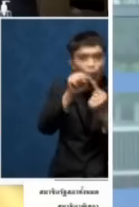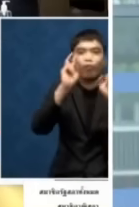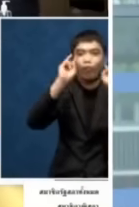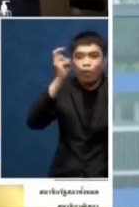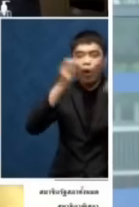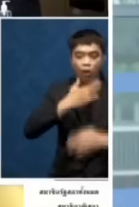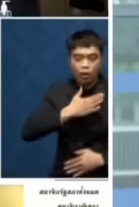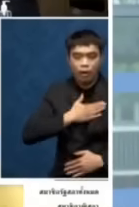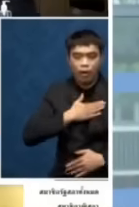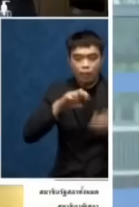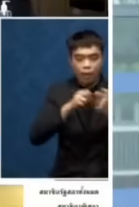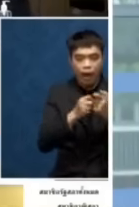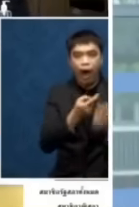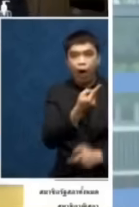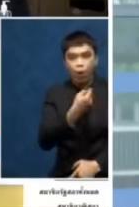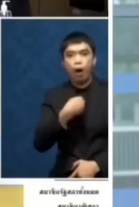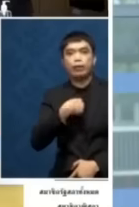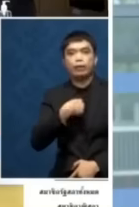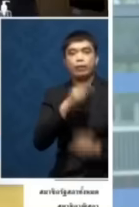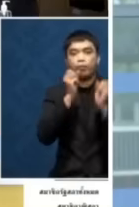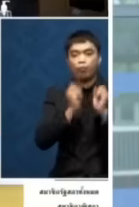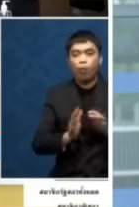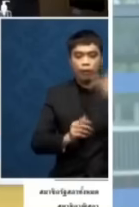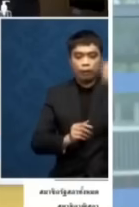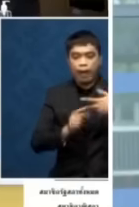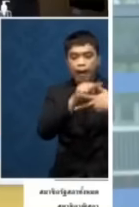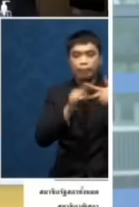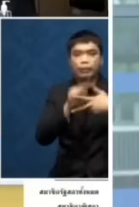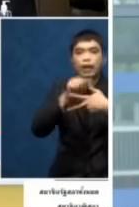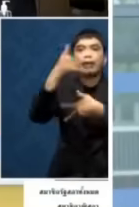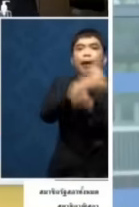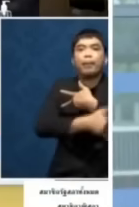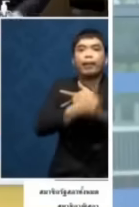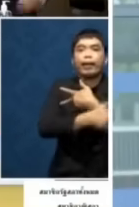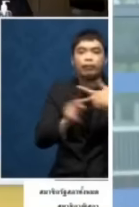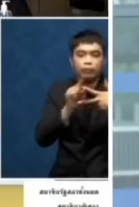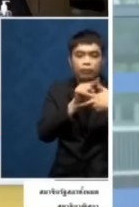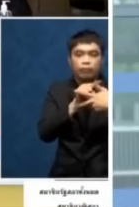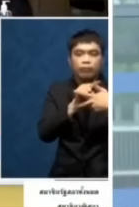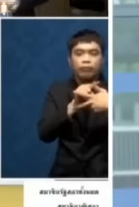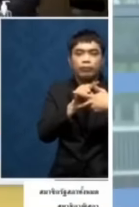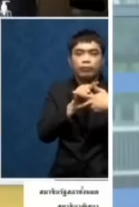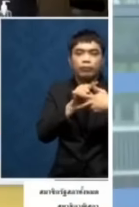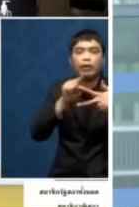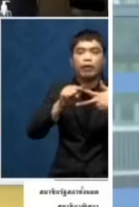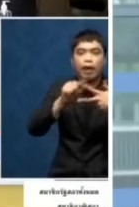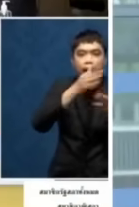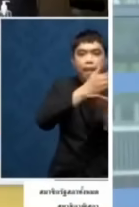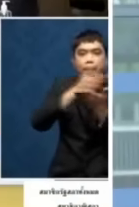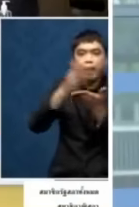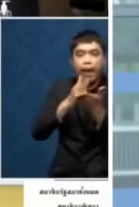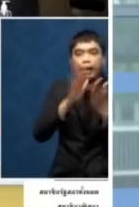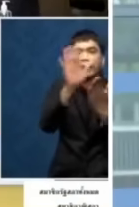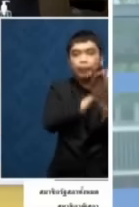รังสิมันโรมก็บอกแบบเดียวกันประธานพรเพชรบอกเดี๋ยวมันจะมีการนับเวลานะเพราะก่อนหน้านี้เองคุณชัยธวัฒน์เลขาธิการพรรคก้าวไกลก็มีการอภิปรายไ